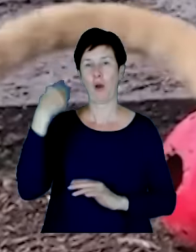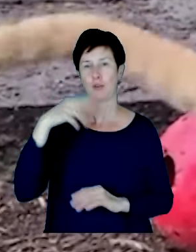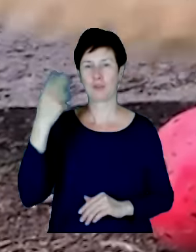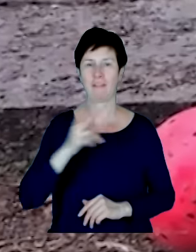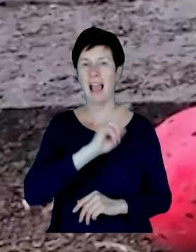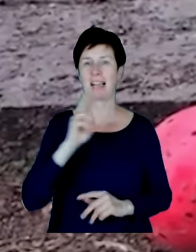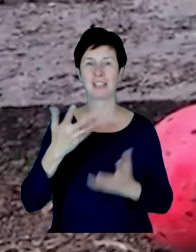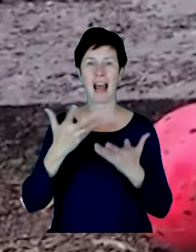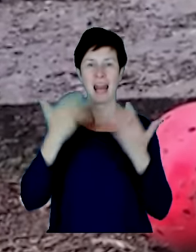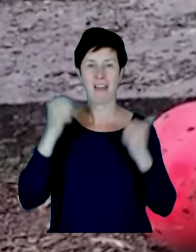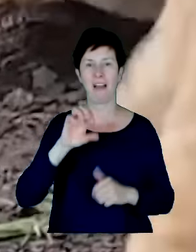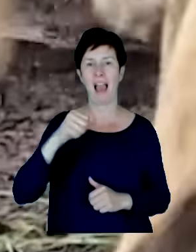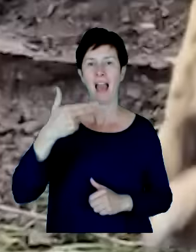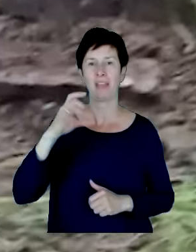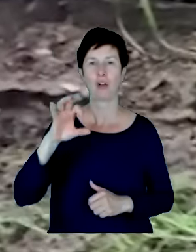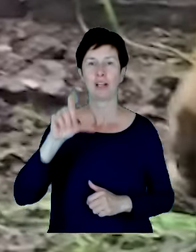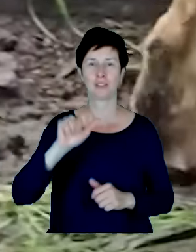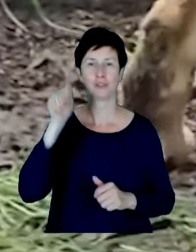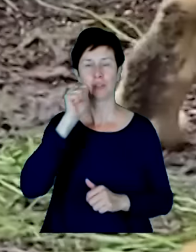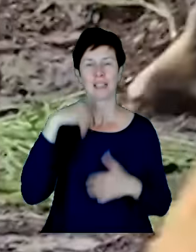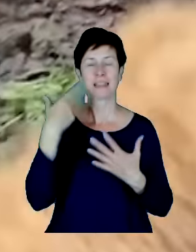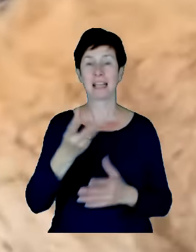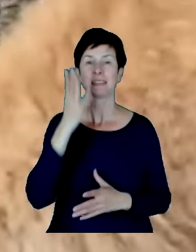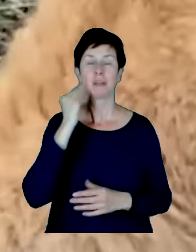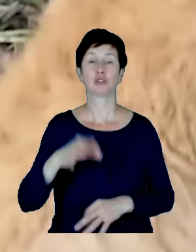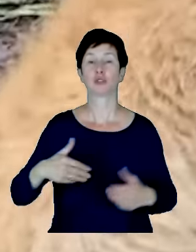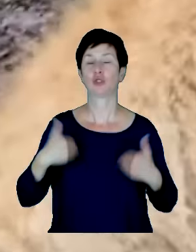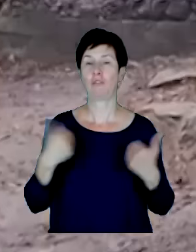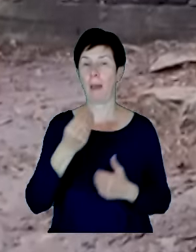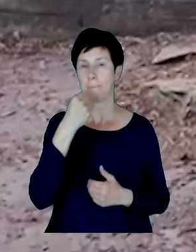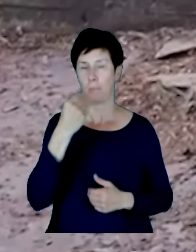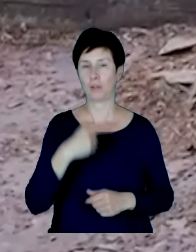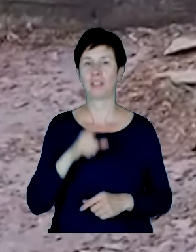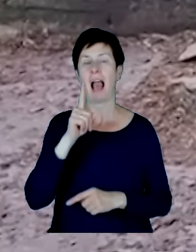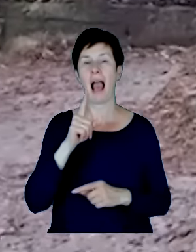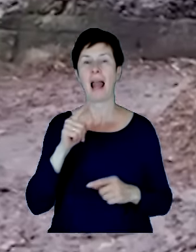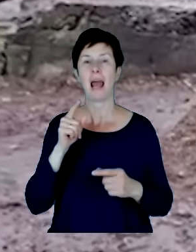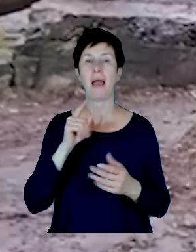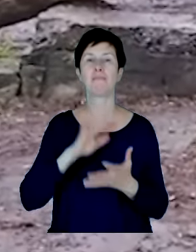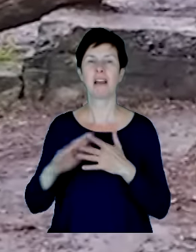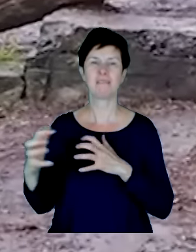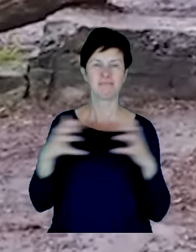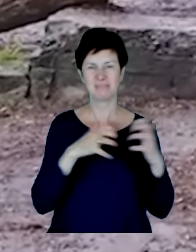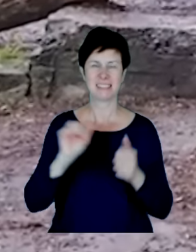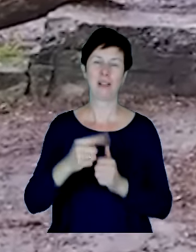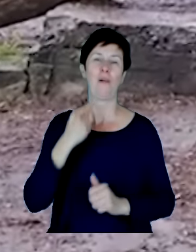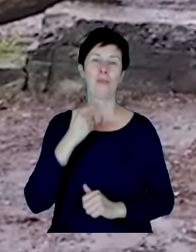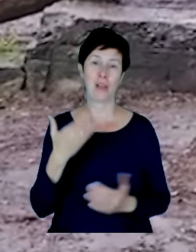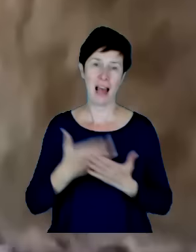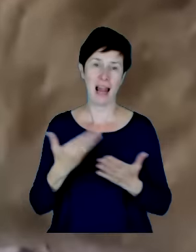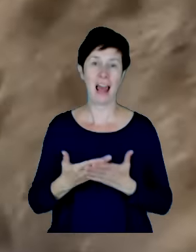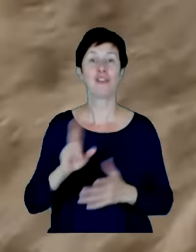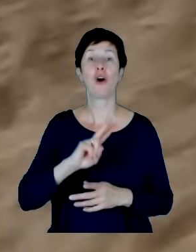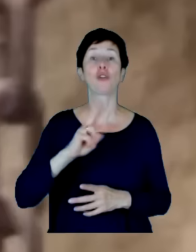otrzymuje codziennie smaczne i zdrowe posiłki ale bez droczenia się o porcje trawy byłoby nudno a więc do boju bo wygrywa ten który jest